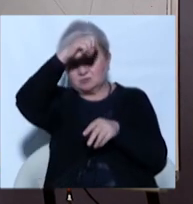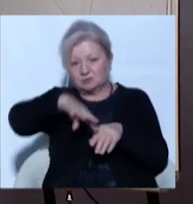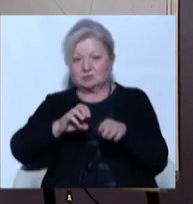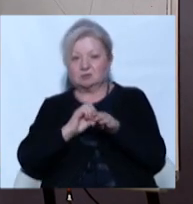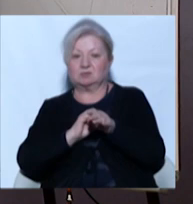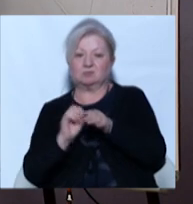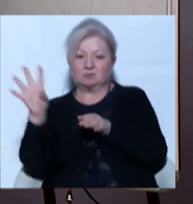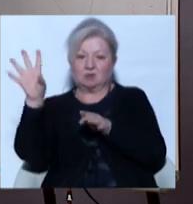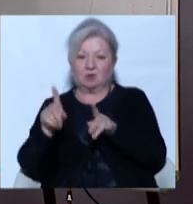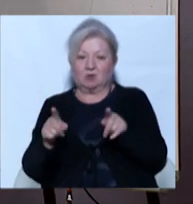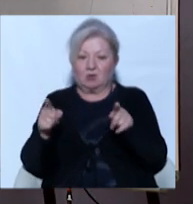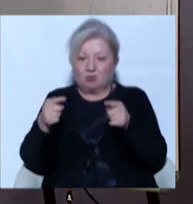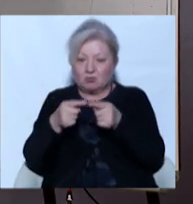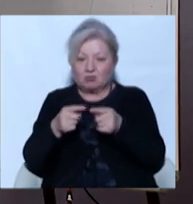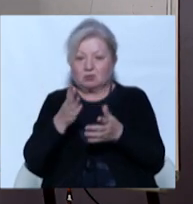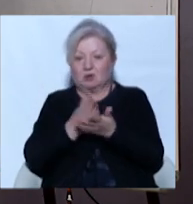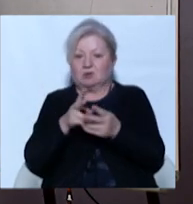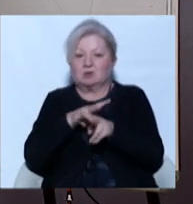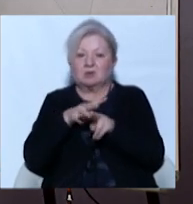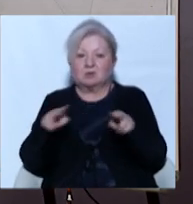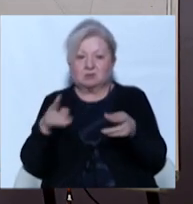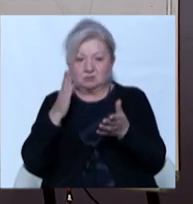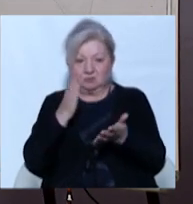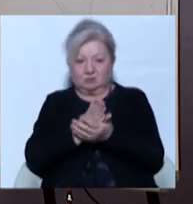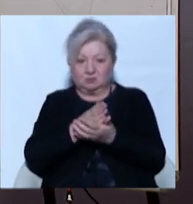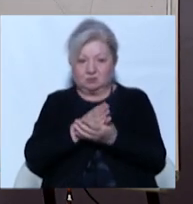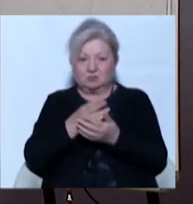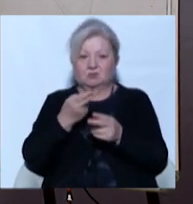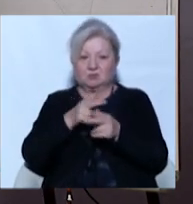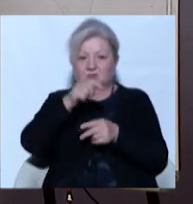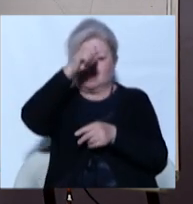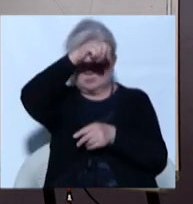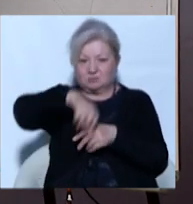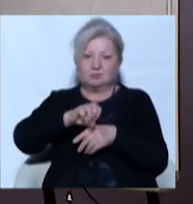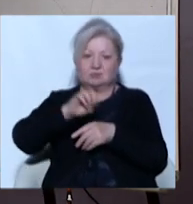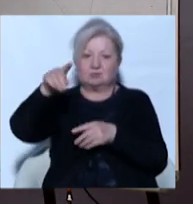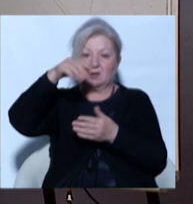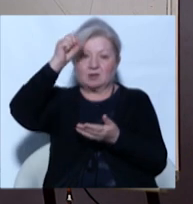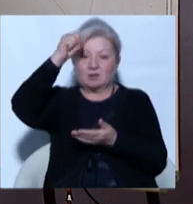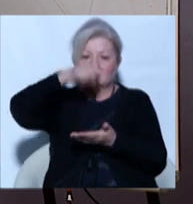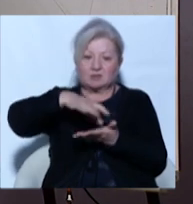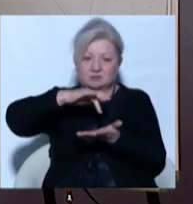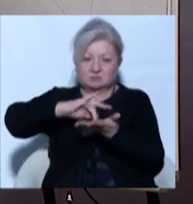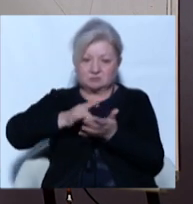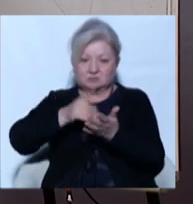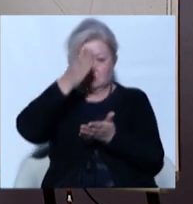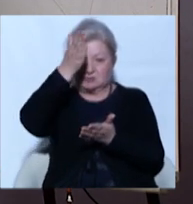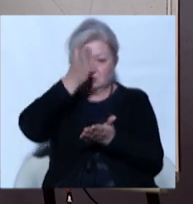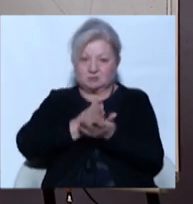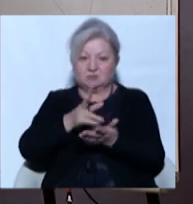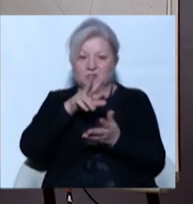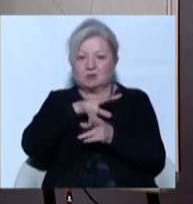და არეკლის კუთხე ერთმანეთის ტოლია და მეორე თემა, რომ დაცემული არეკლის სხივი და დაცემის